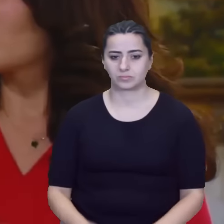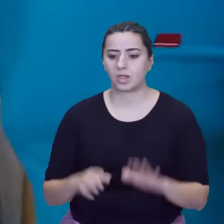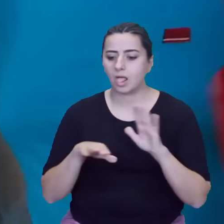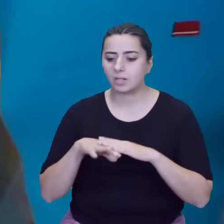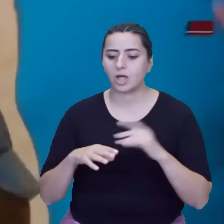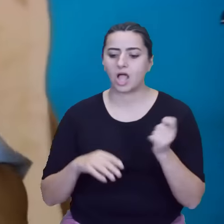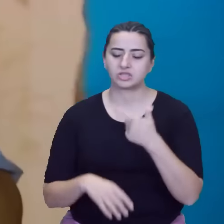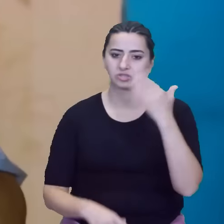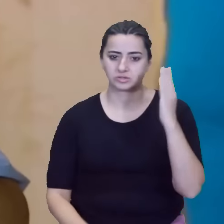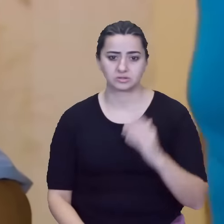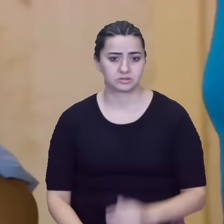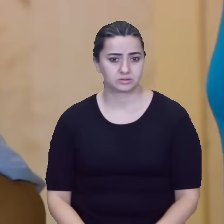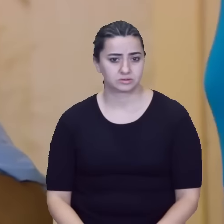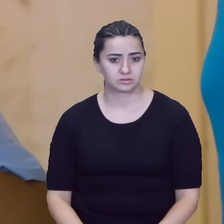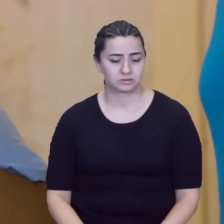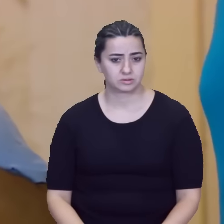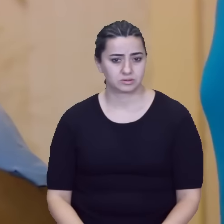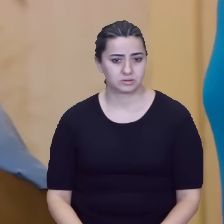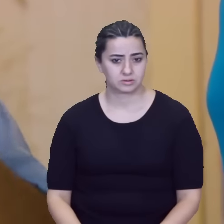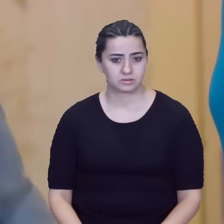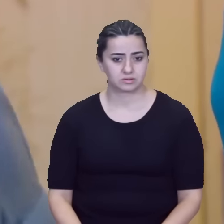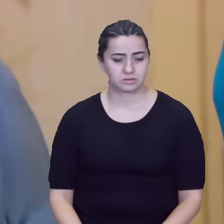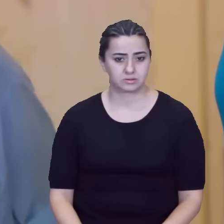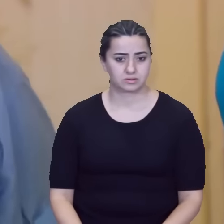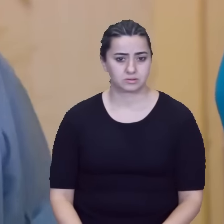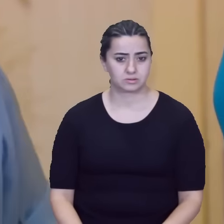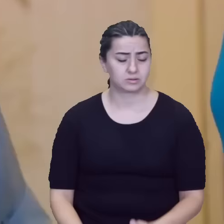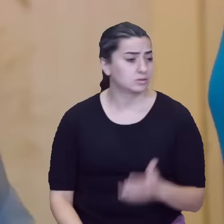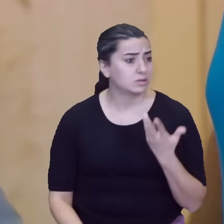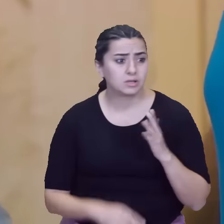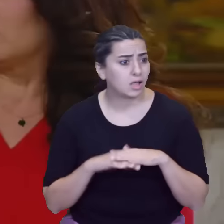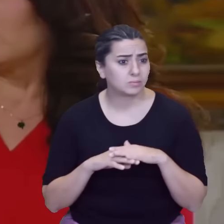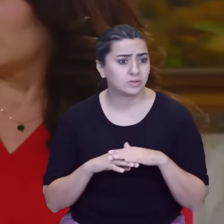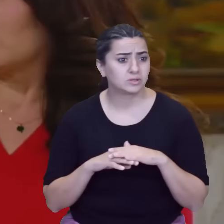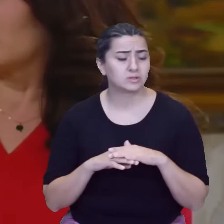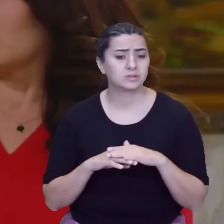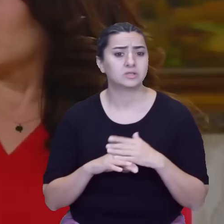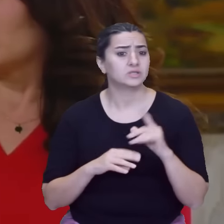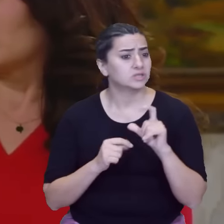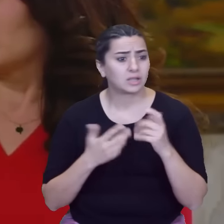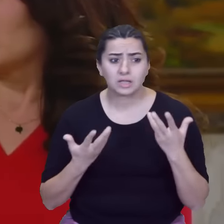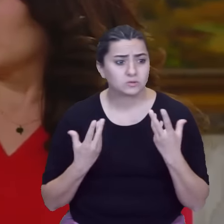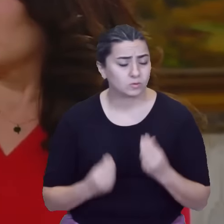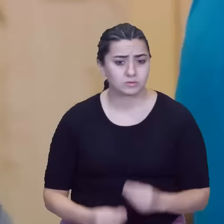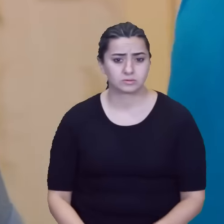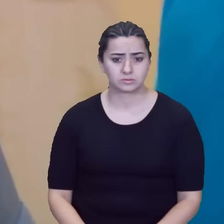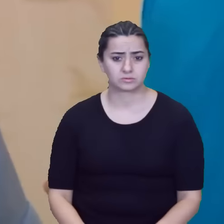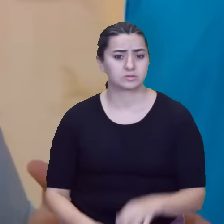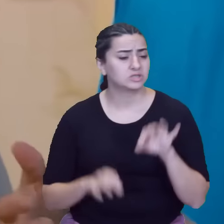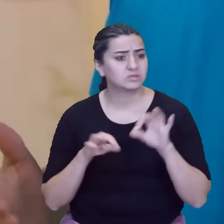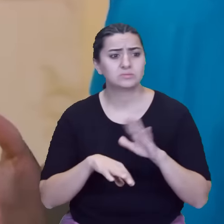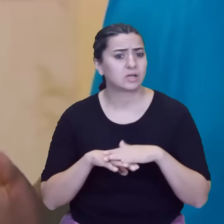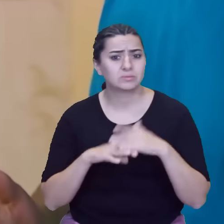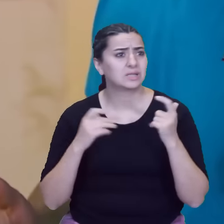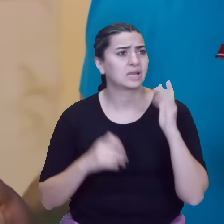Elimden kaçtı. Hay Allah. Ay. Ay. Nasıl yaptı bunu? Çağatay nasıl yaptın bunu? Ne yapacak